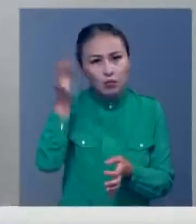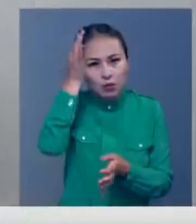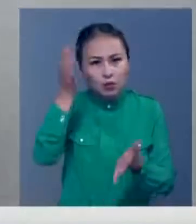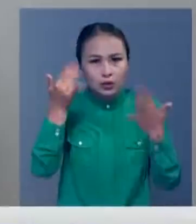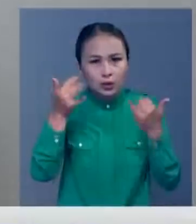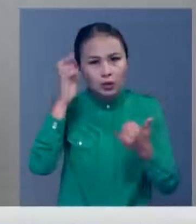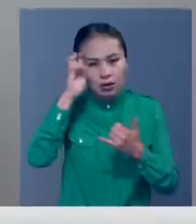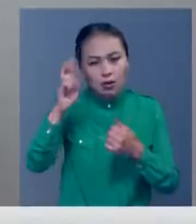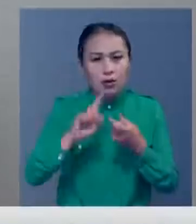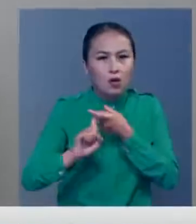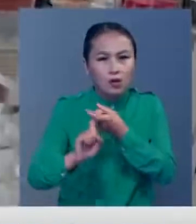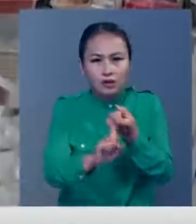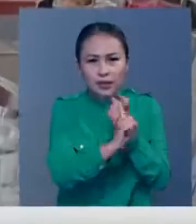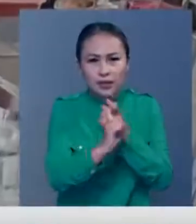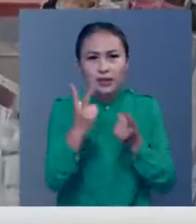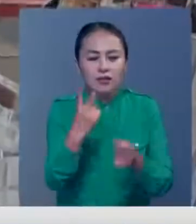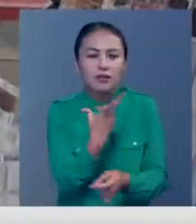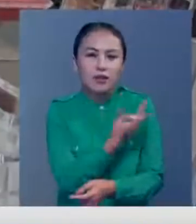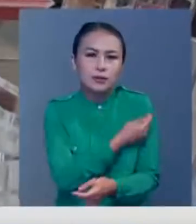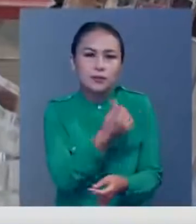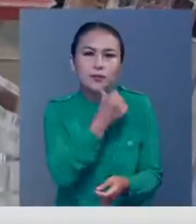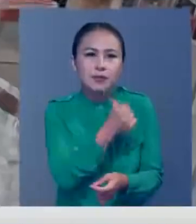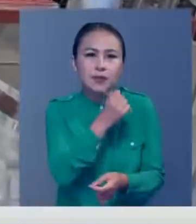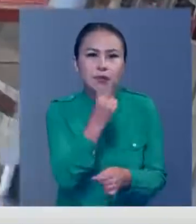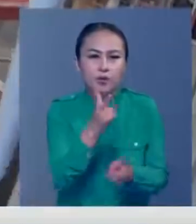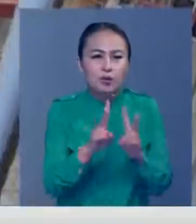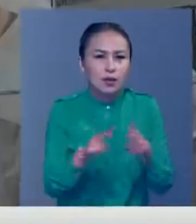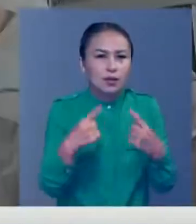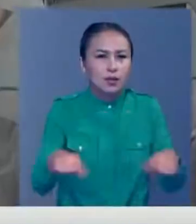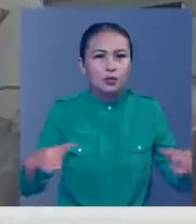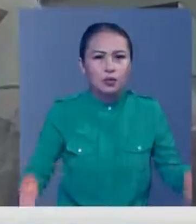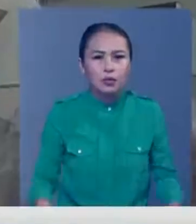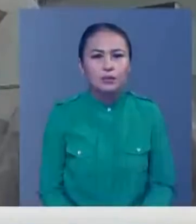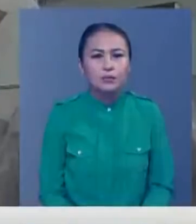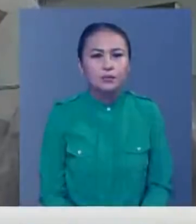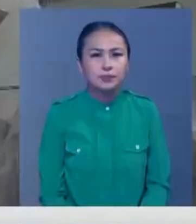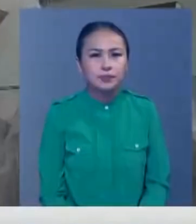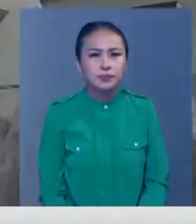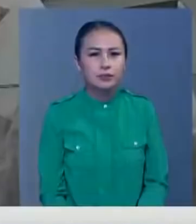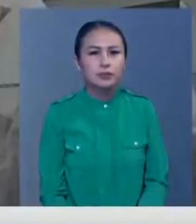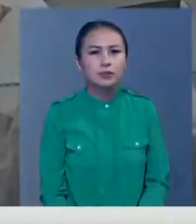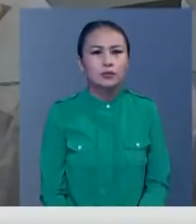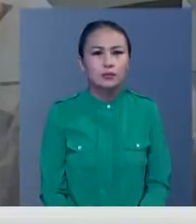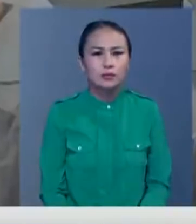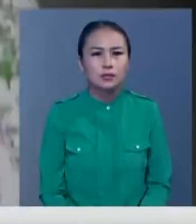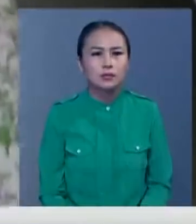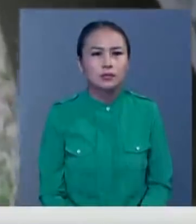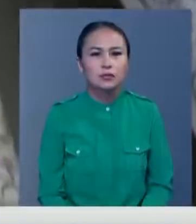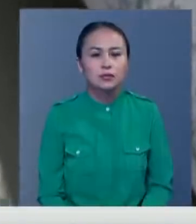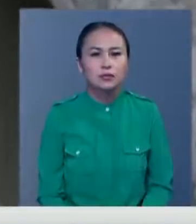бұл елде коронавируске қарсы 2 вакцина сынақтан өтуде, екеуі де 2 түрлі технологиямен әзірленген.